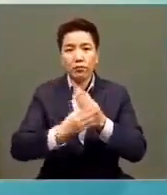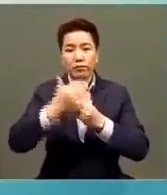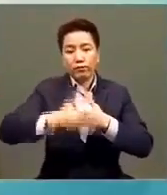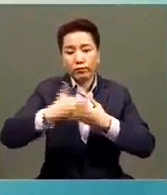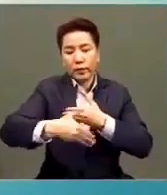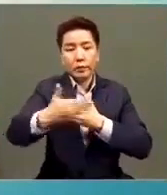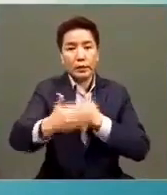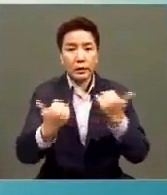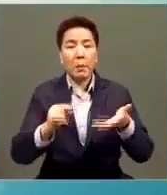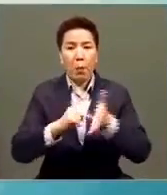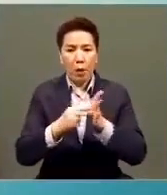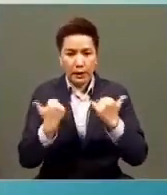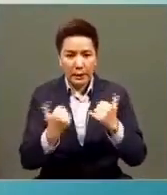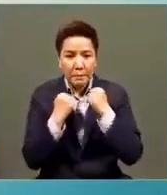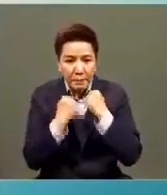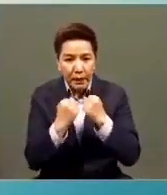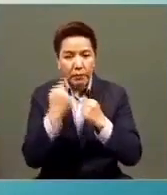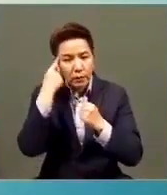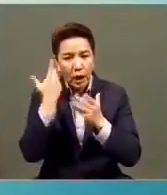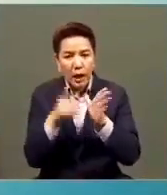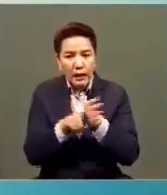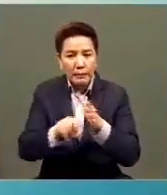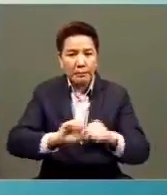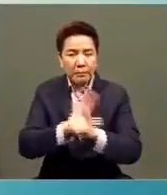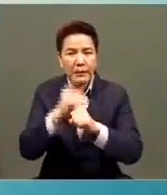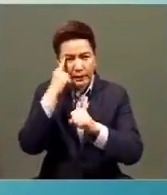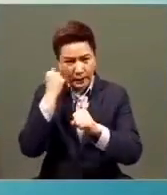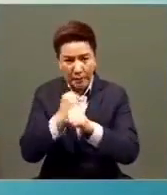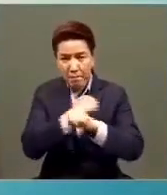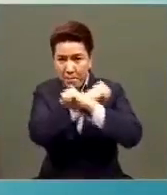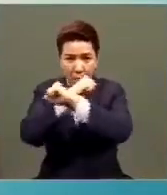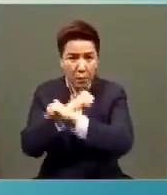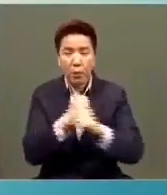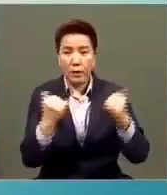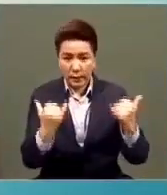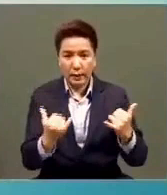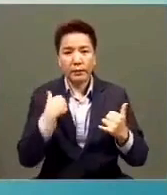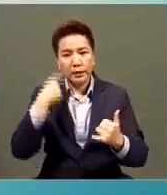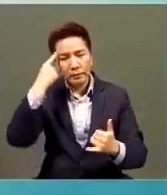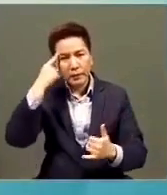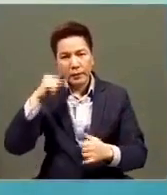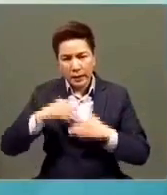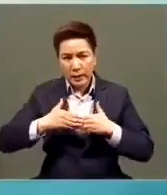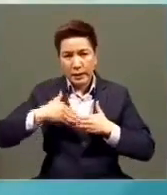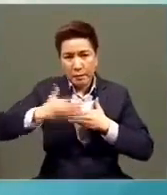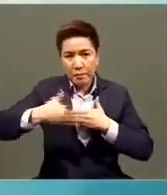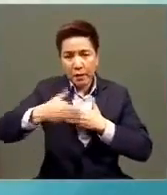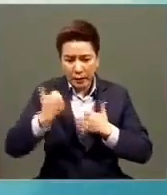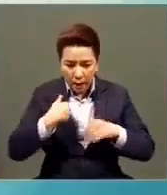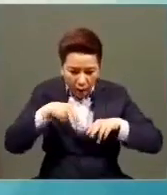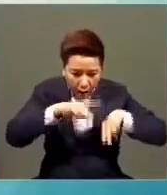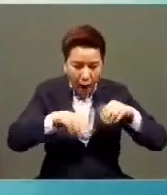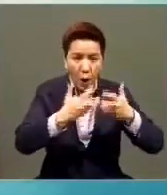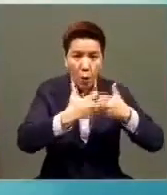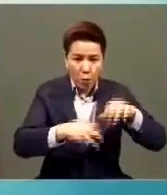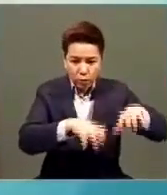ความว่าท่านกำลังพยายามที่จะรับมือกับสถานการณ์นี้อย่างหนักหน่วงอยู่แล้วนะคะแต่ยังมีการคาดการไปอีกเพราะว่าการค้นหาเชิงรุก